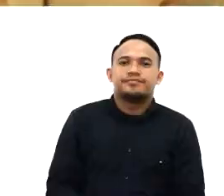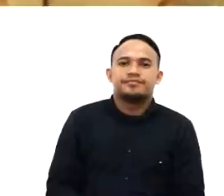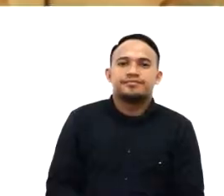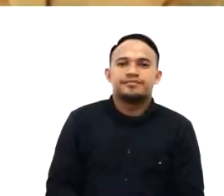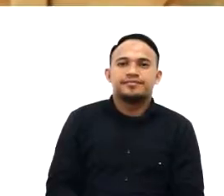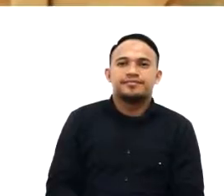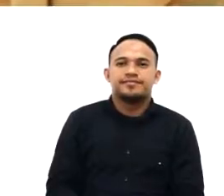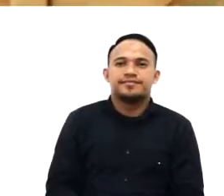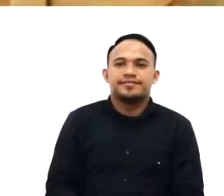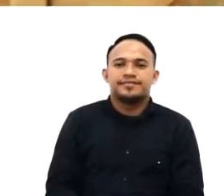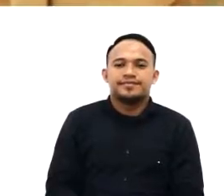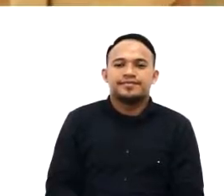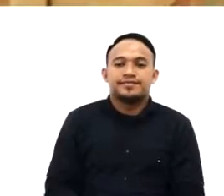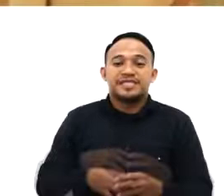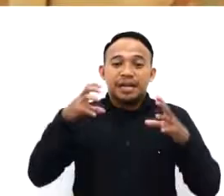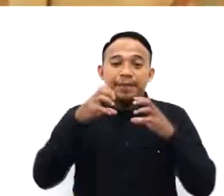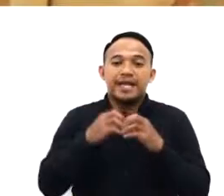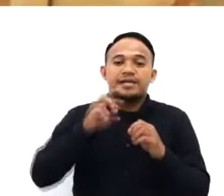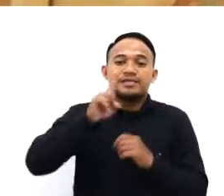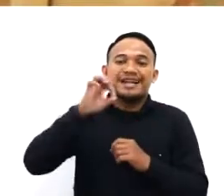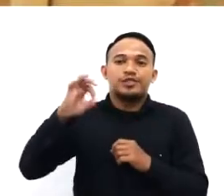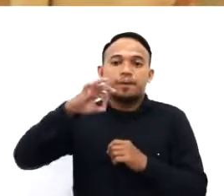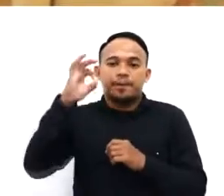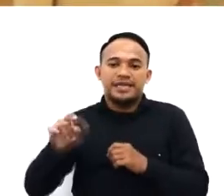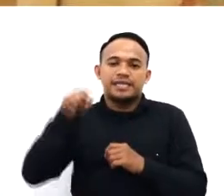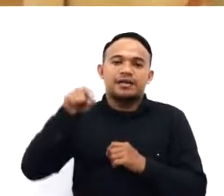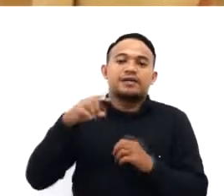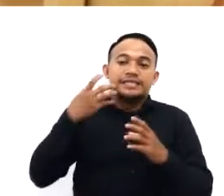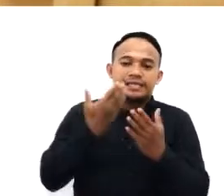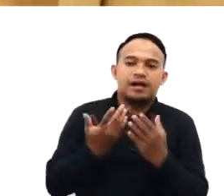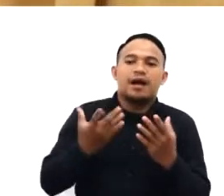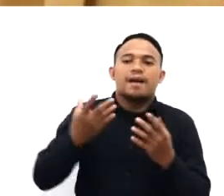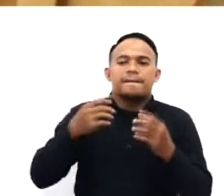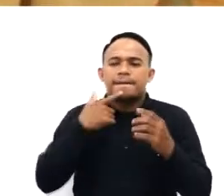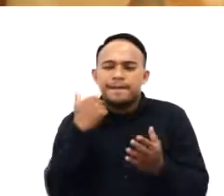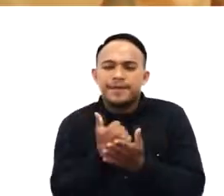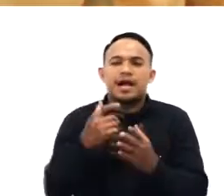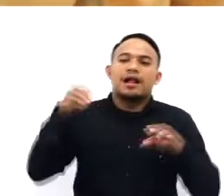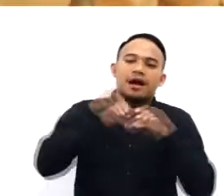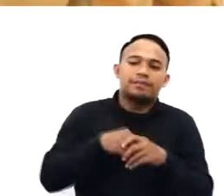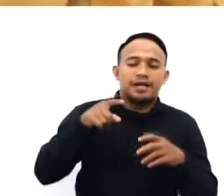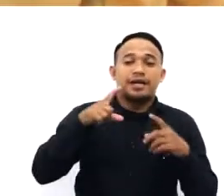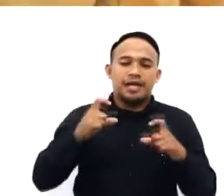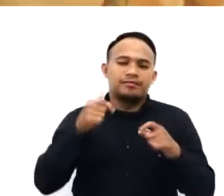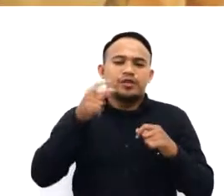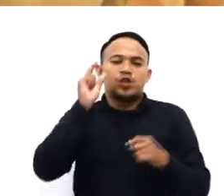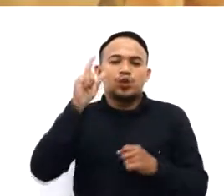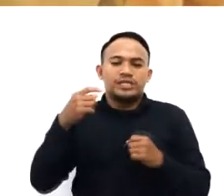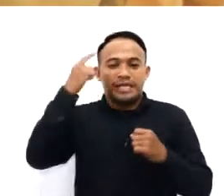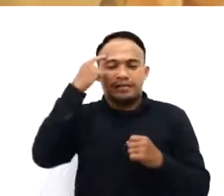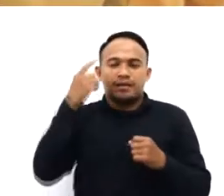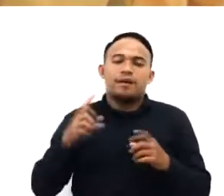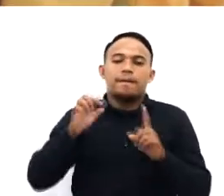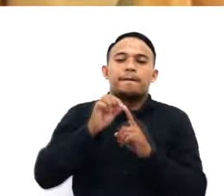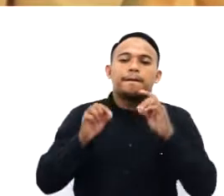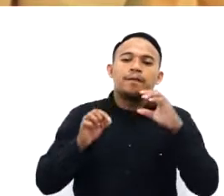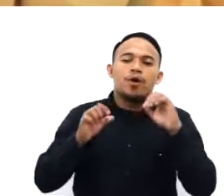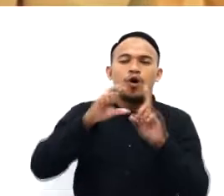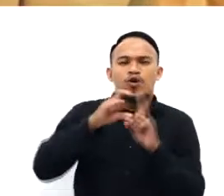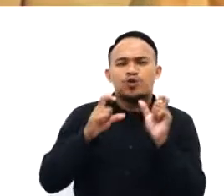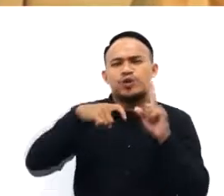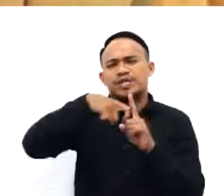dan produktivitas pertanian. Nah, sesuai dengan laporan, insya Allah